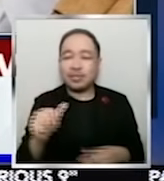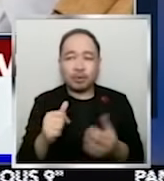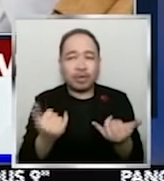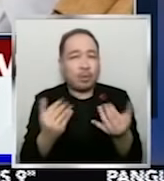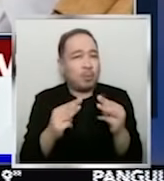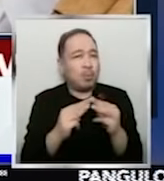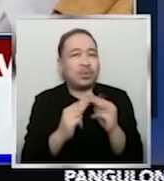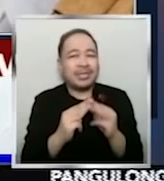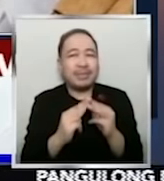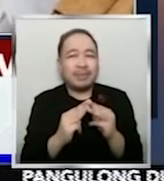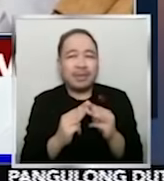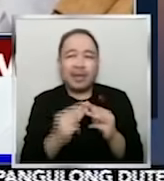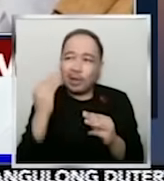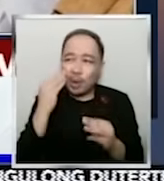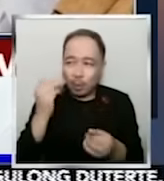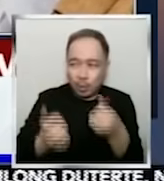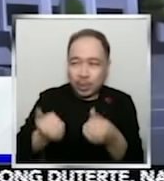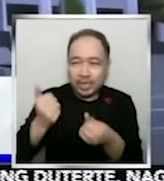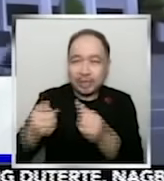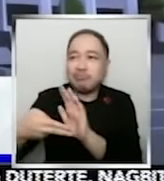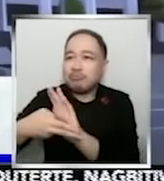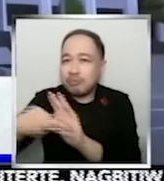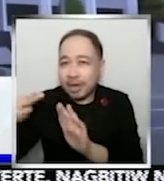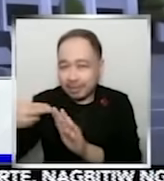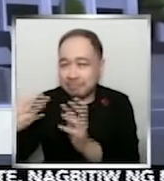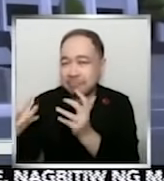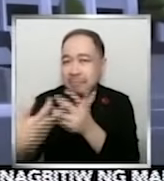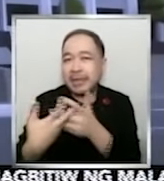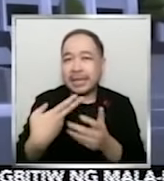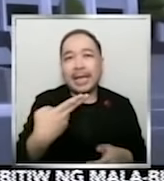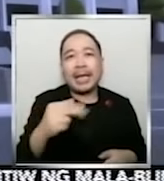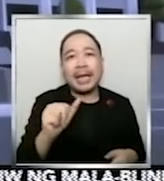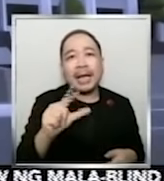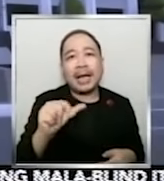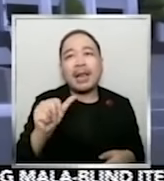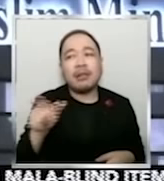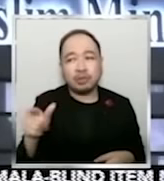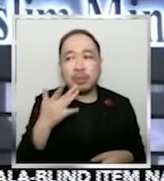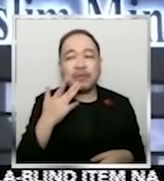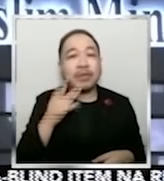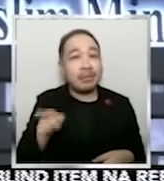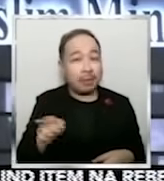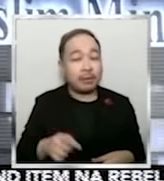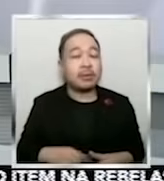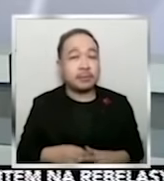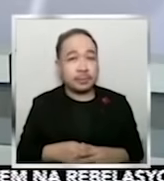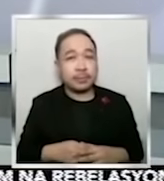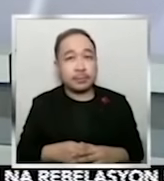brothers kung alin yung halal at pinipili nila yon. Mariz Umali, Nakatutok, 24 Oras.